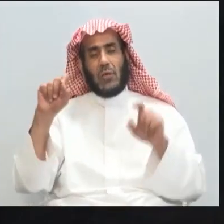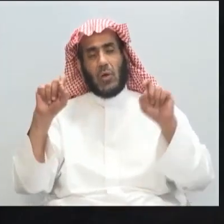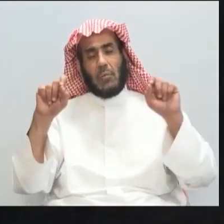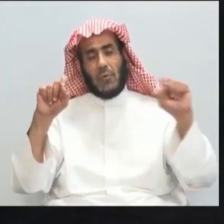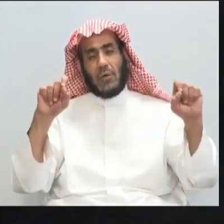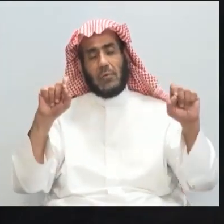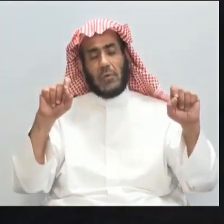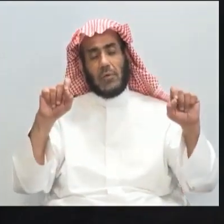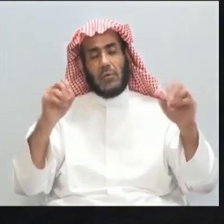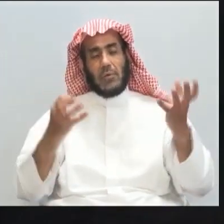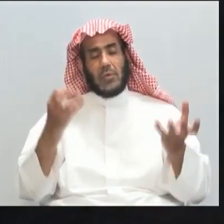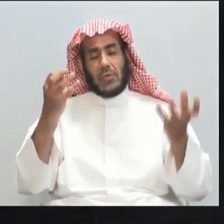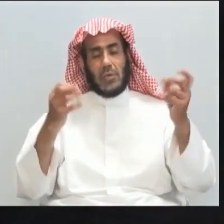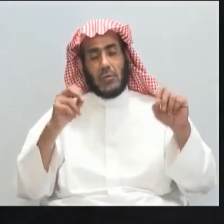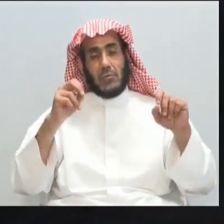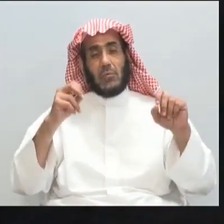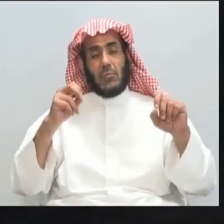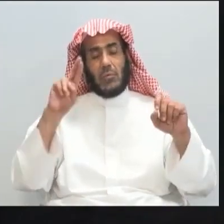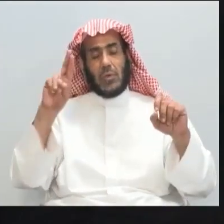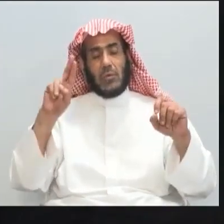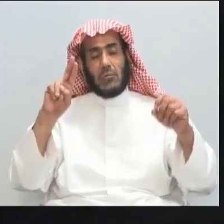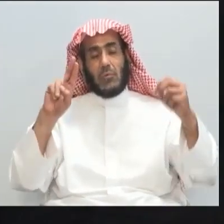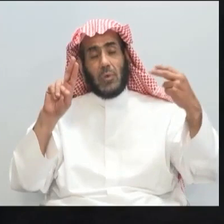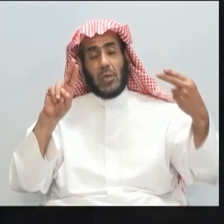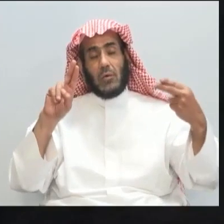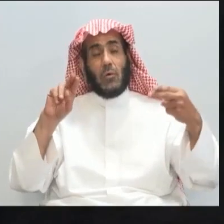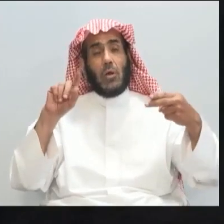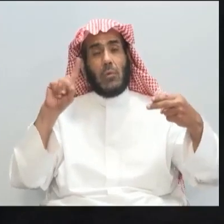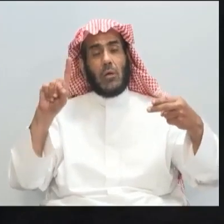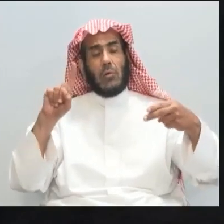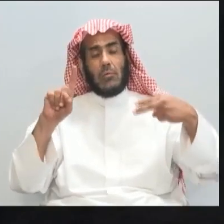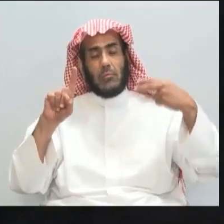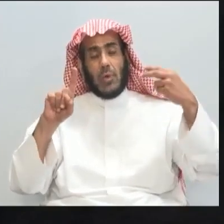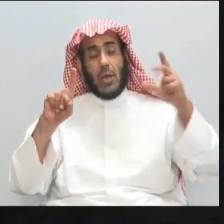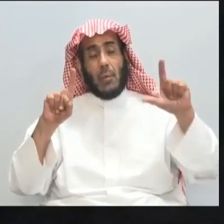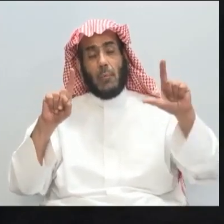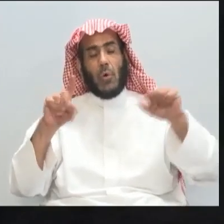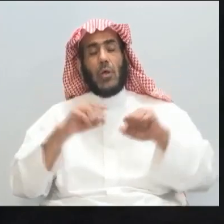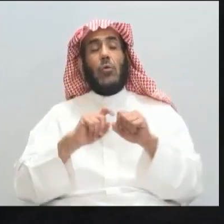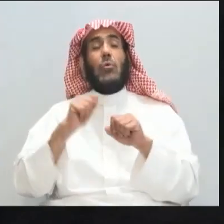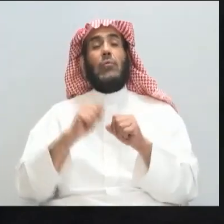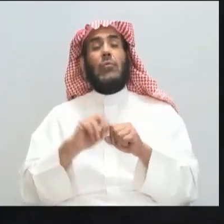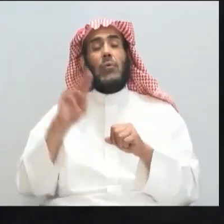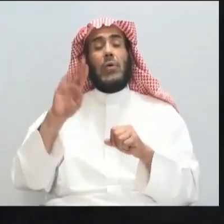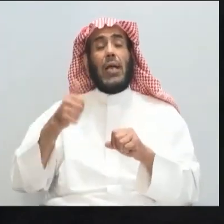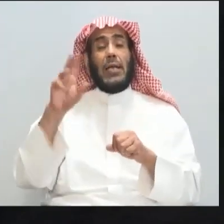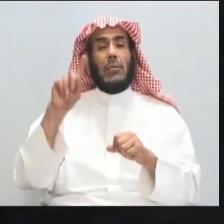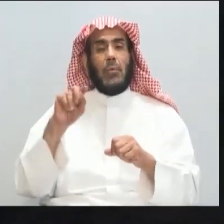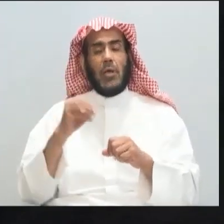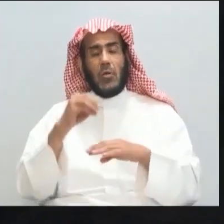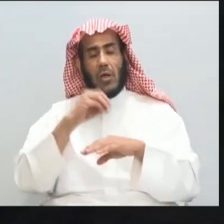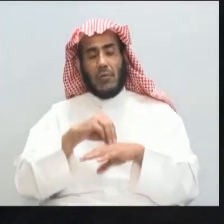الفاء ميزان التاء تقابل العين والباء تقابل ال وهذه هي الحروف واقول كاتب هنا